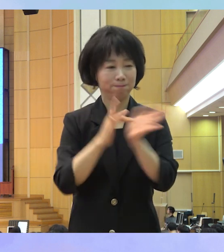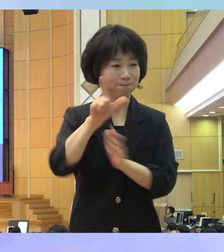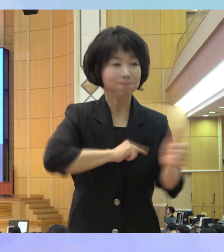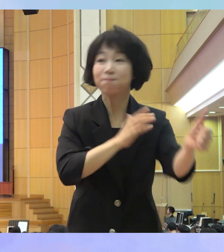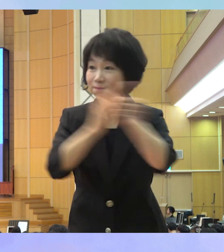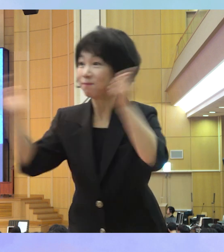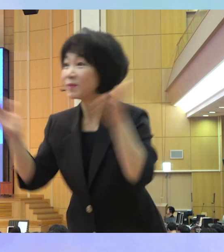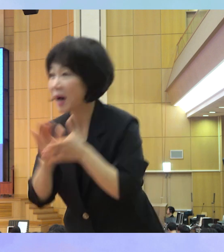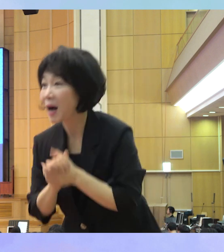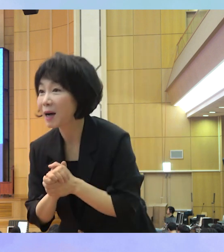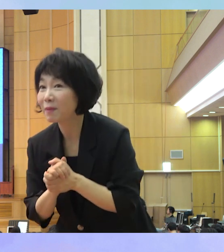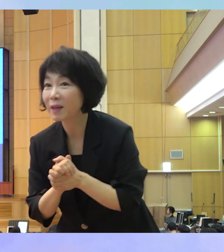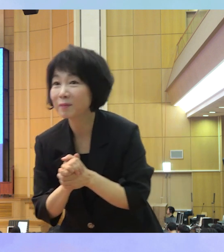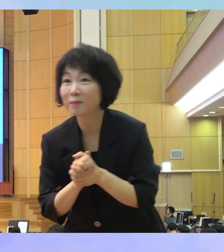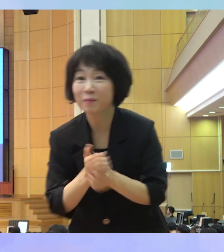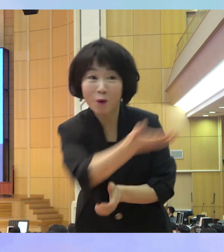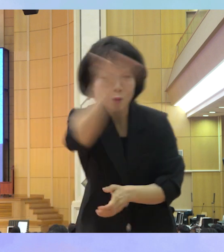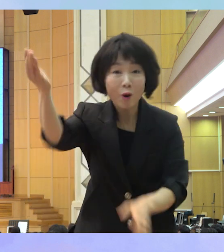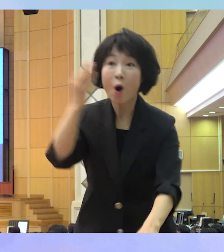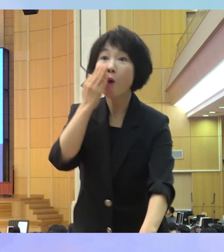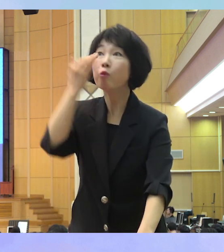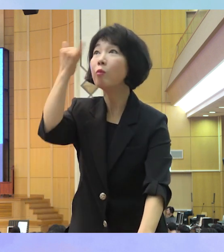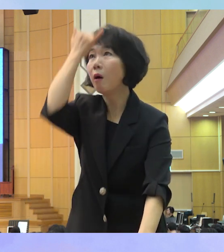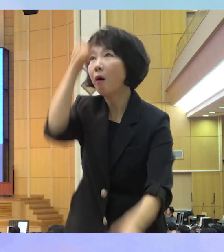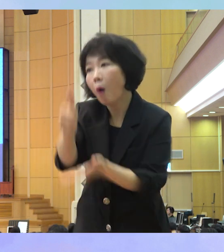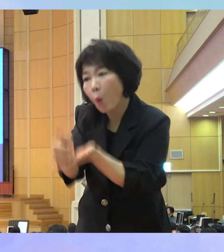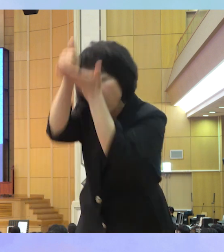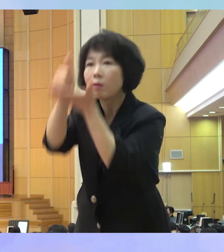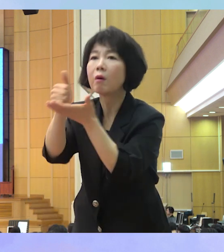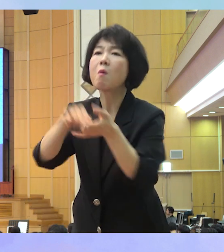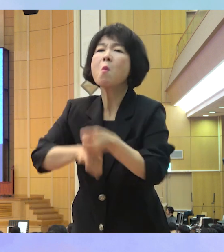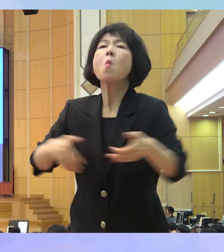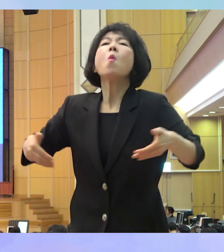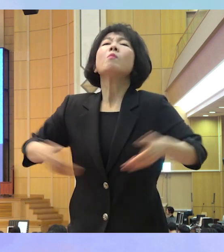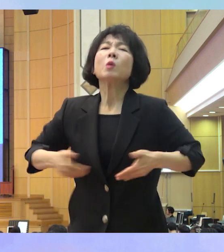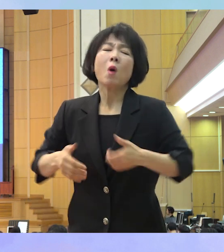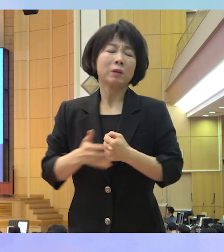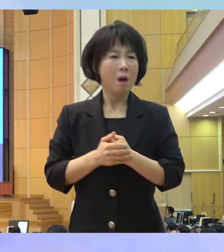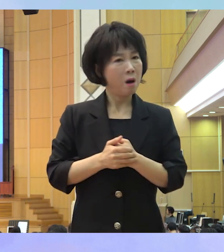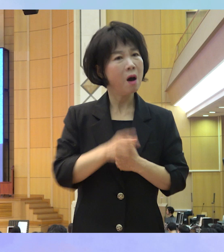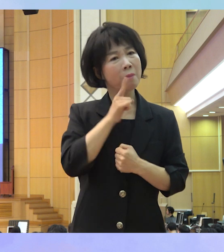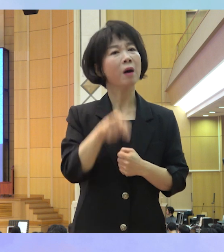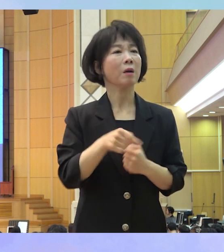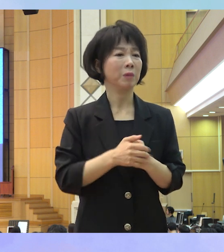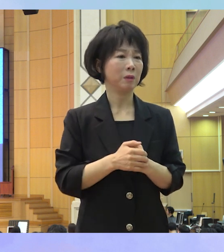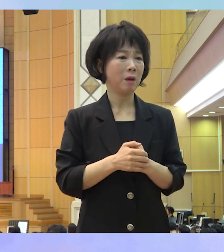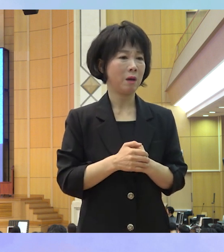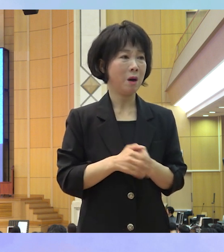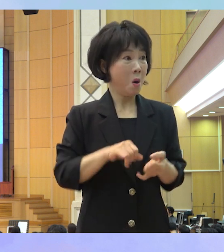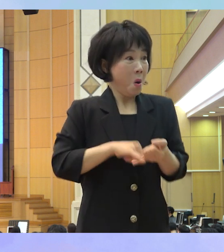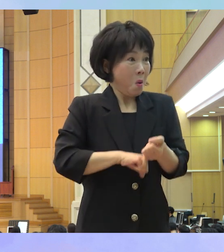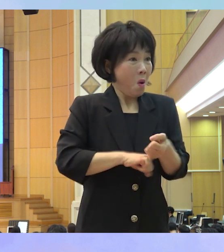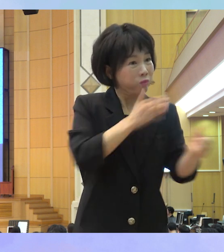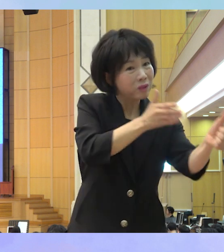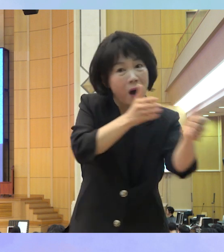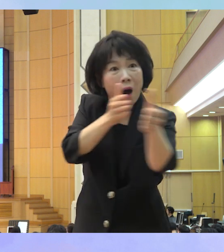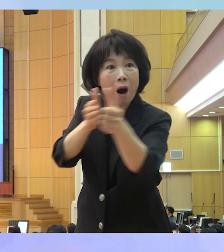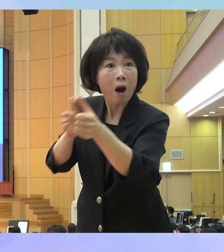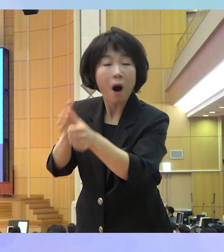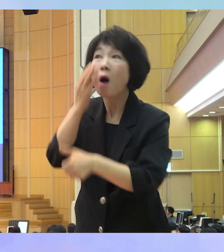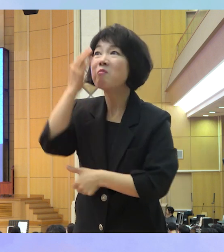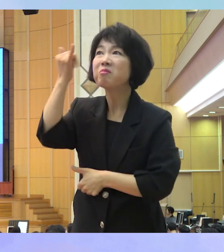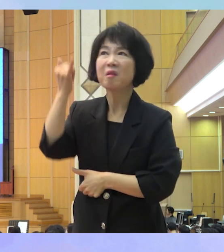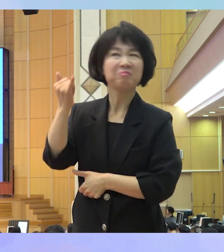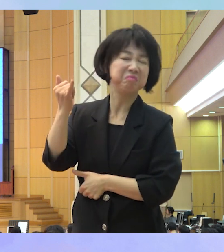드리겠습니다. 부모 공경은요 여러분, 이건 해주세요, 했으면